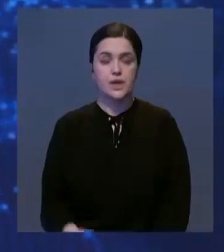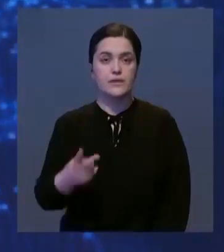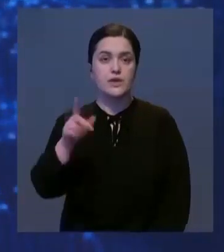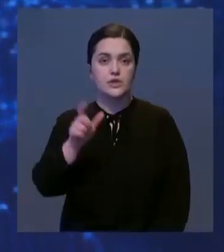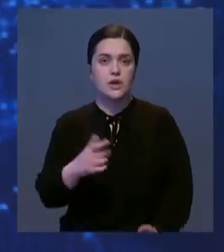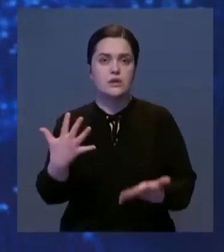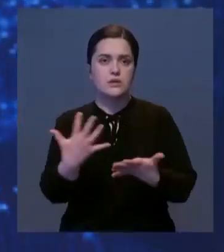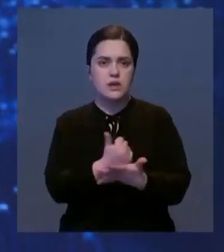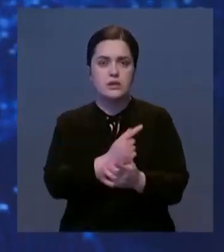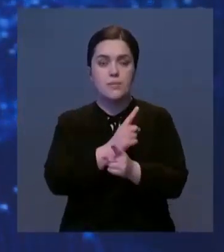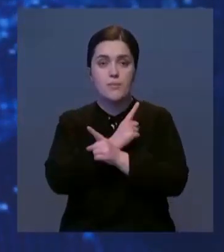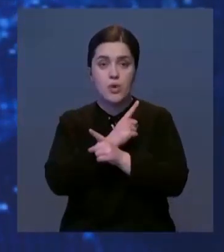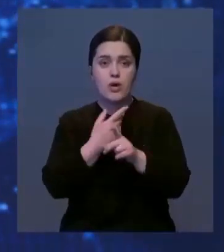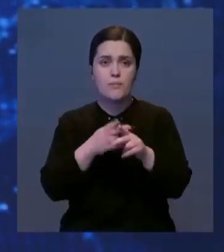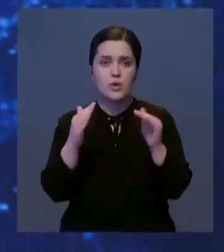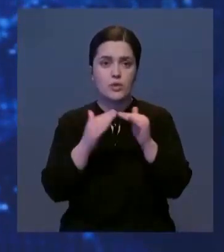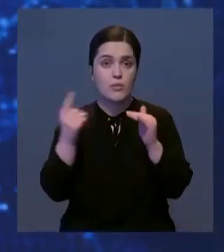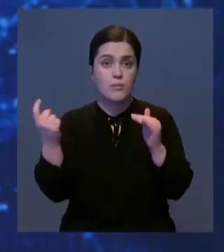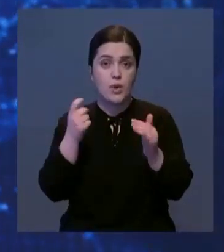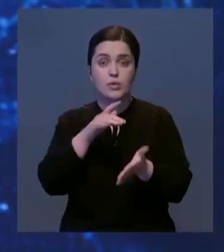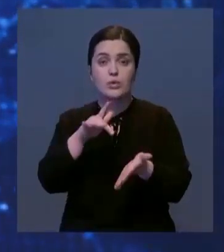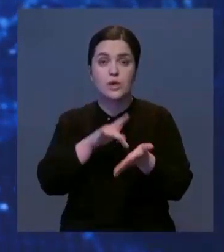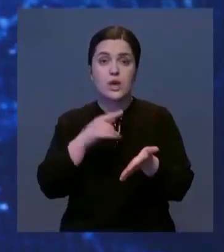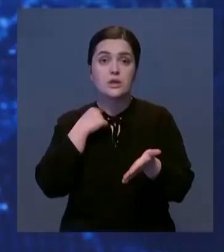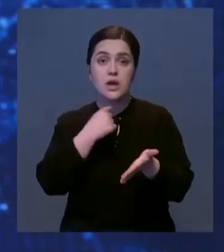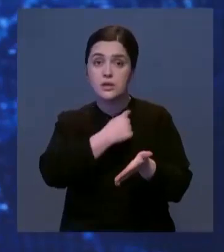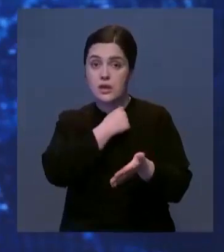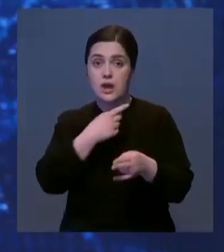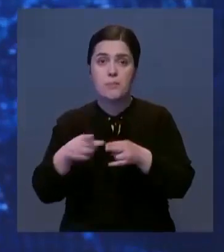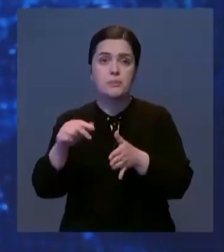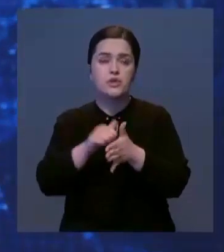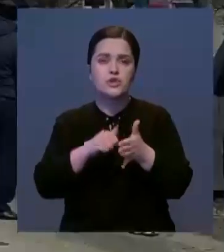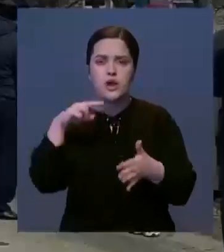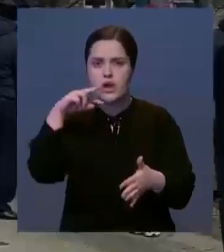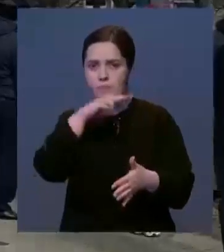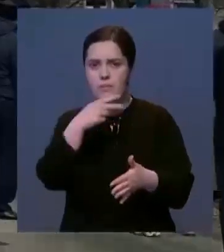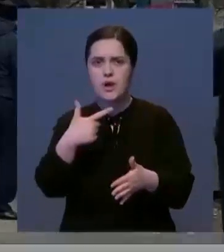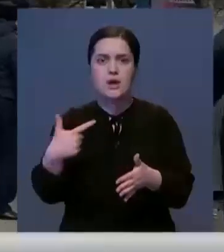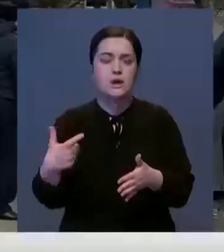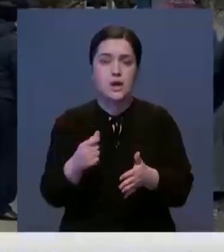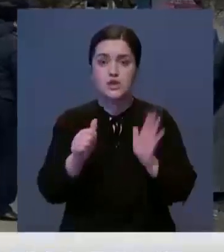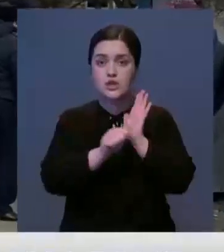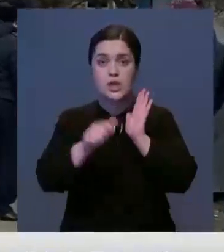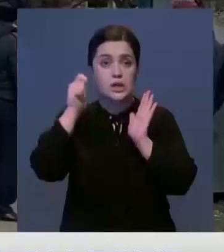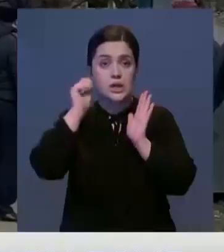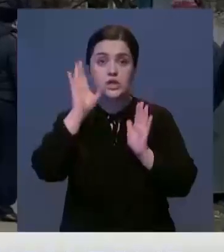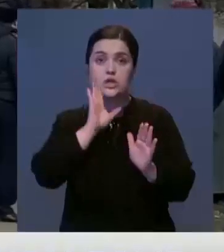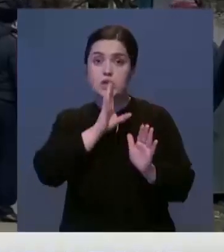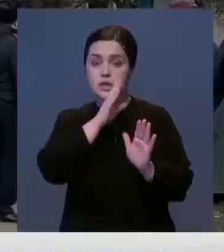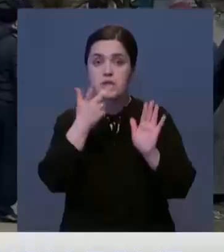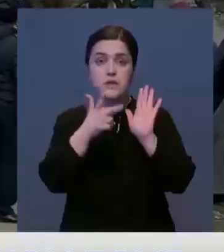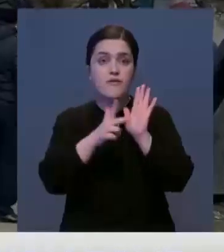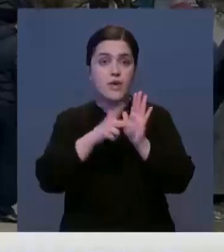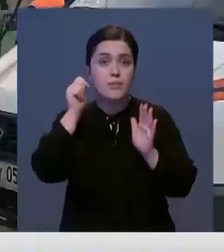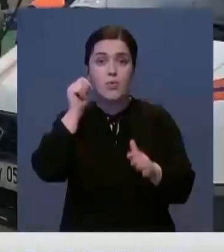Два человека найдены мертвыми в одном из частных домов Талдыкоргана. По предварительной версии, они отравились угарным газом. 60-летнюю женщину и